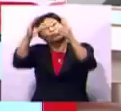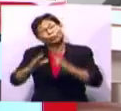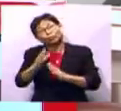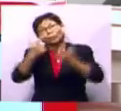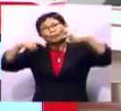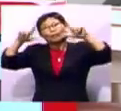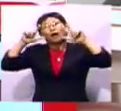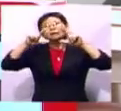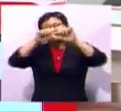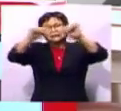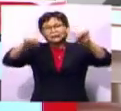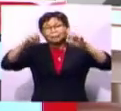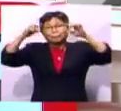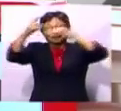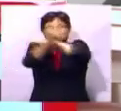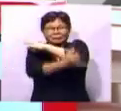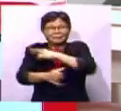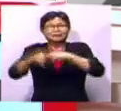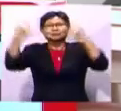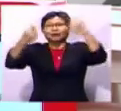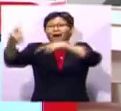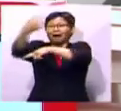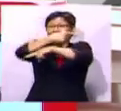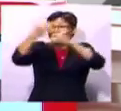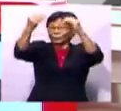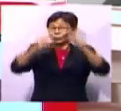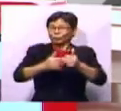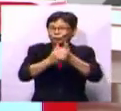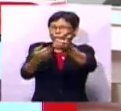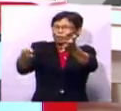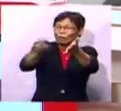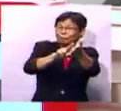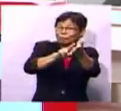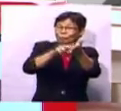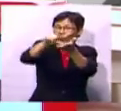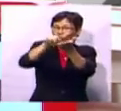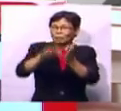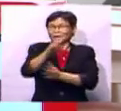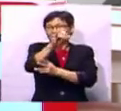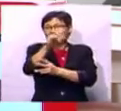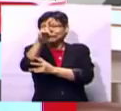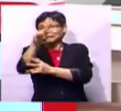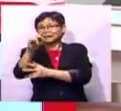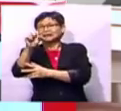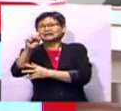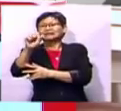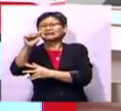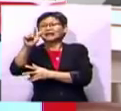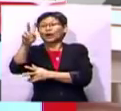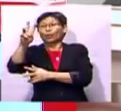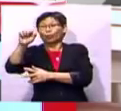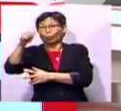memartabatkan sistem pendidikan negara. Sempena Hari Guru, ikuti laporan wartawan Siti Salwa Yusof.